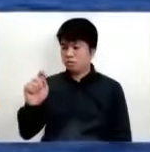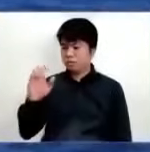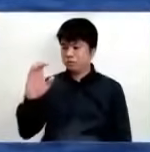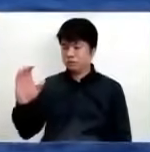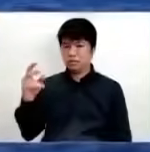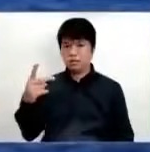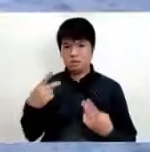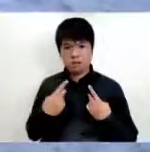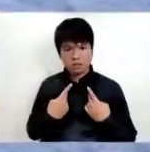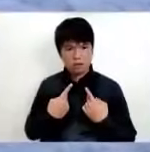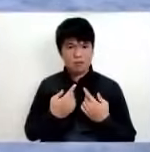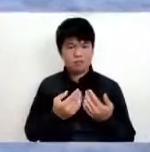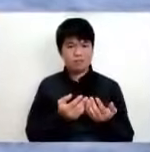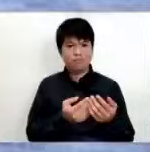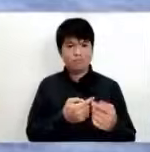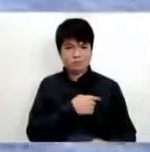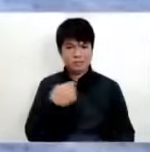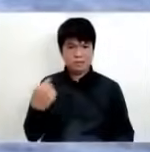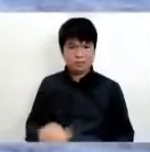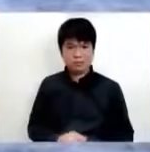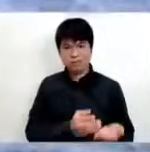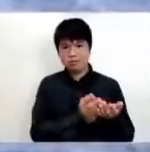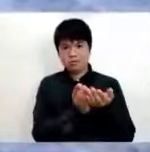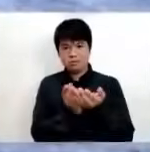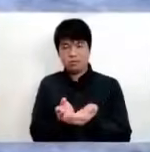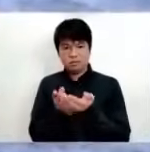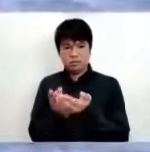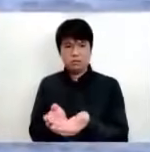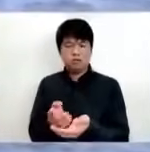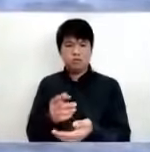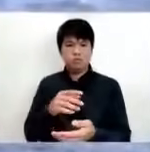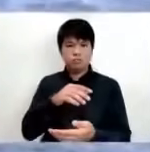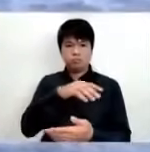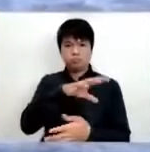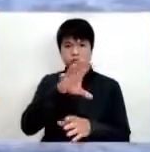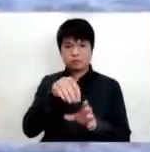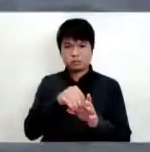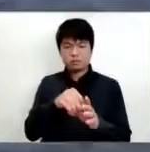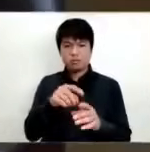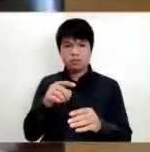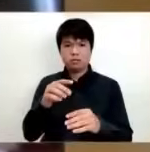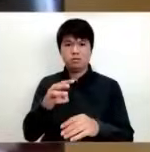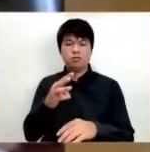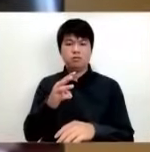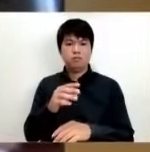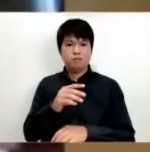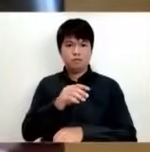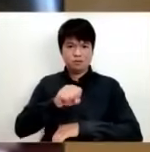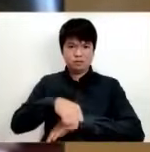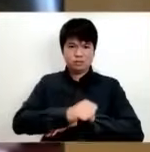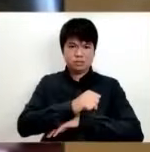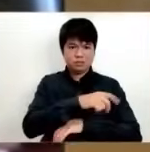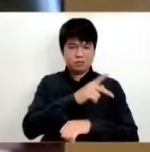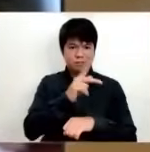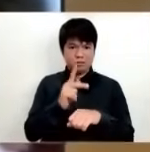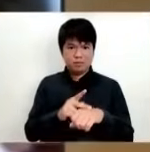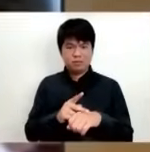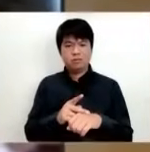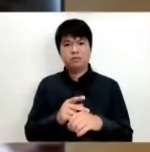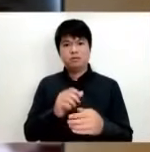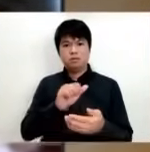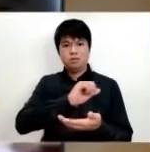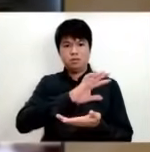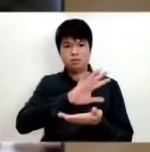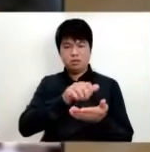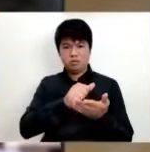na naispatan sa Catanduanes at iba pang bahagi ng dagat na sakop ng Pilipinas. Interesado sila doon kasi the